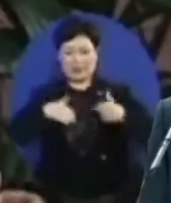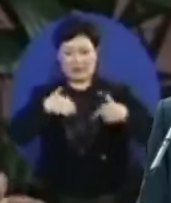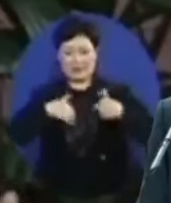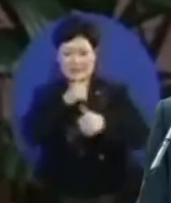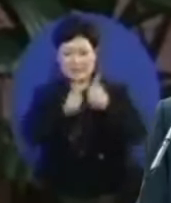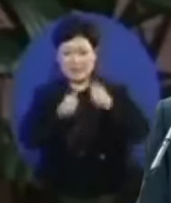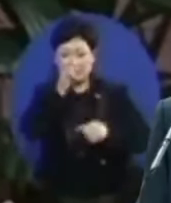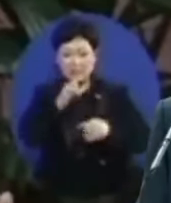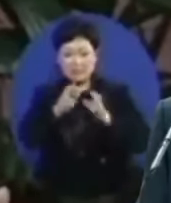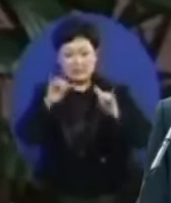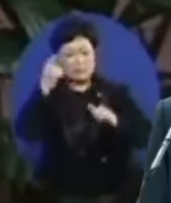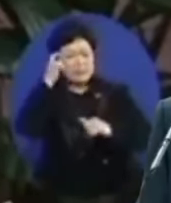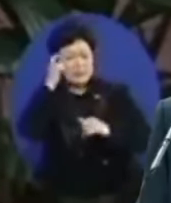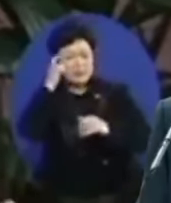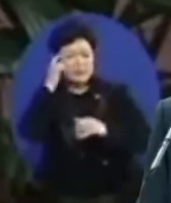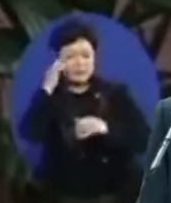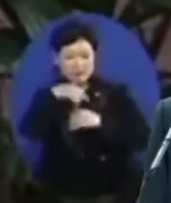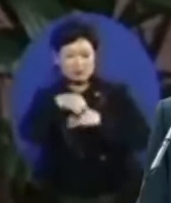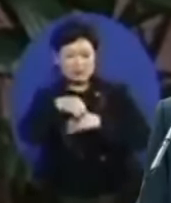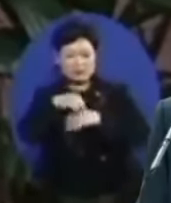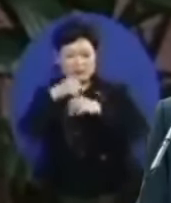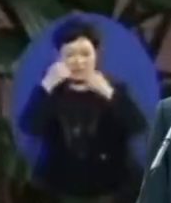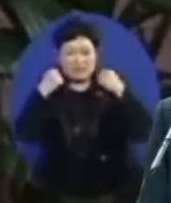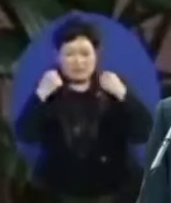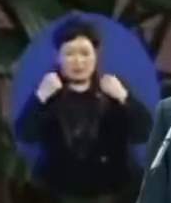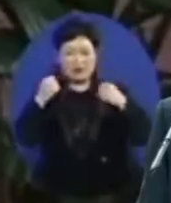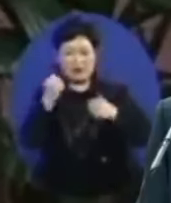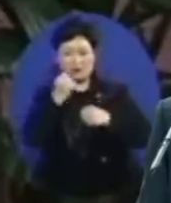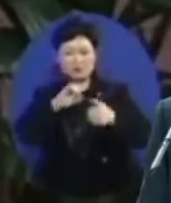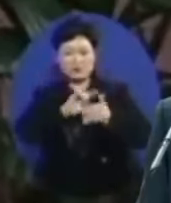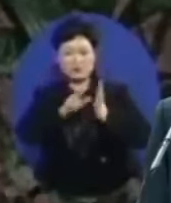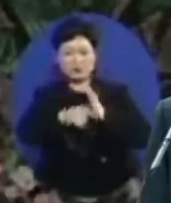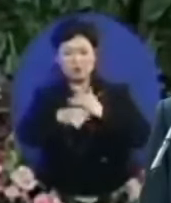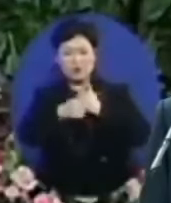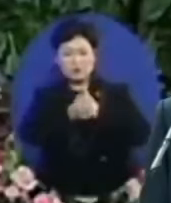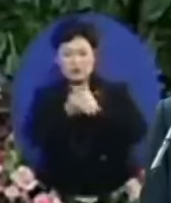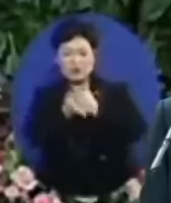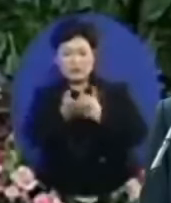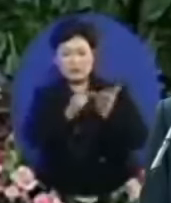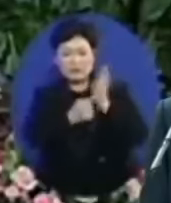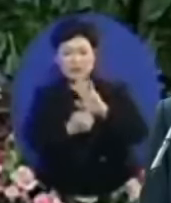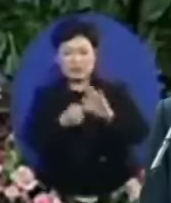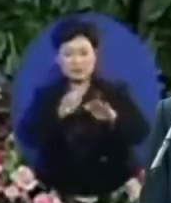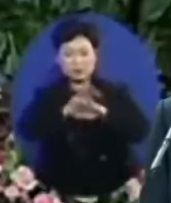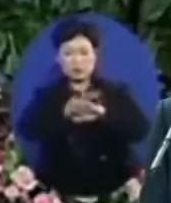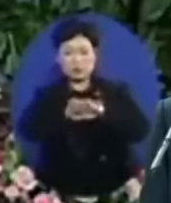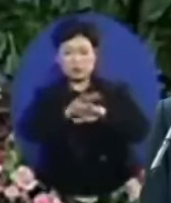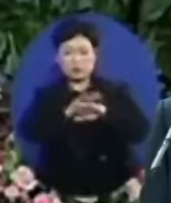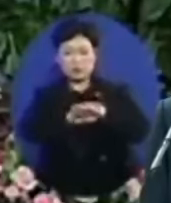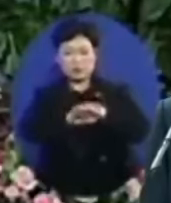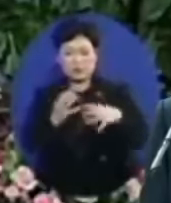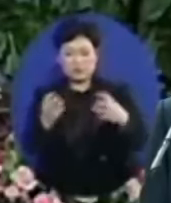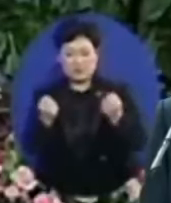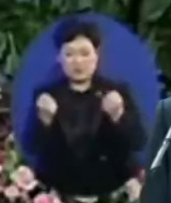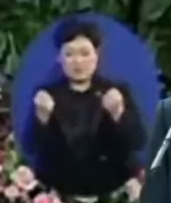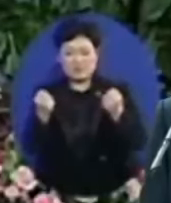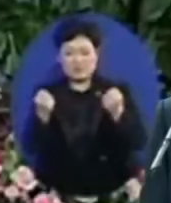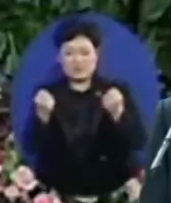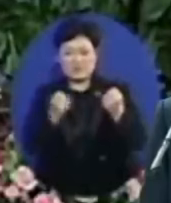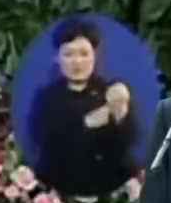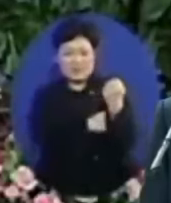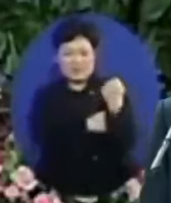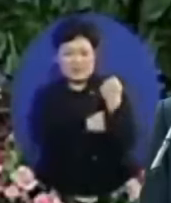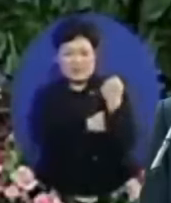사람의 의지가 육체적 힘에 얼마나 영향을 주는가를 시험했는데 이를 위해 손으로 쥐는 악력을